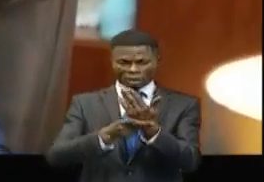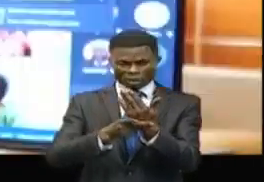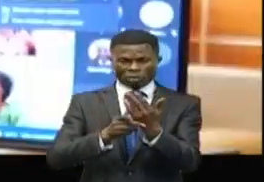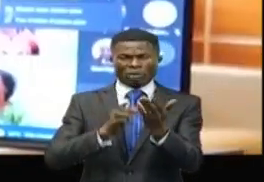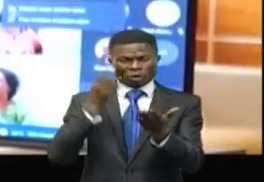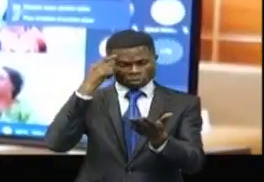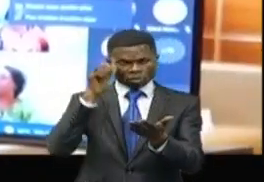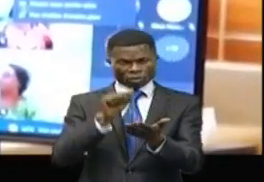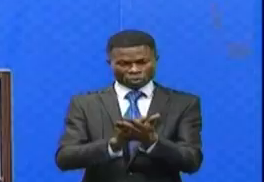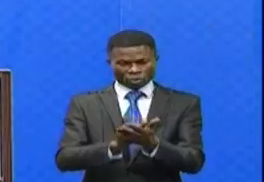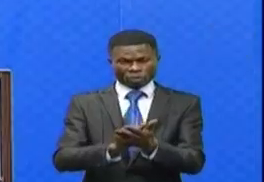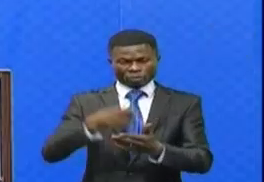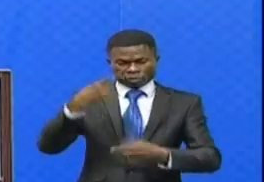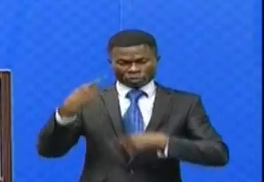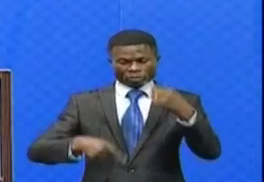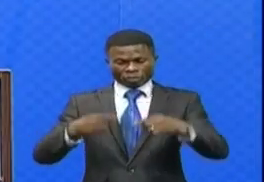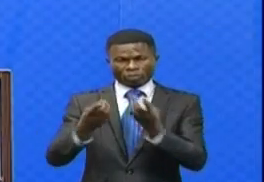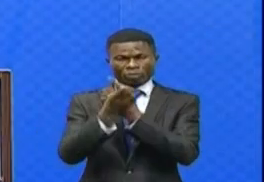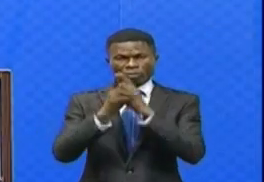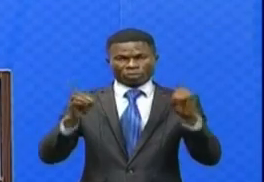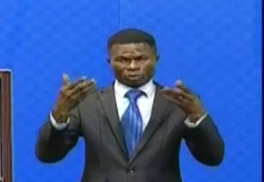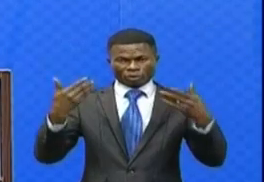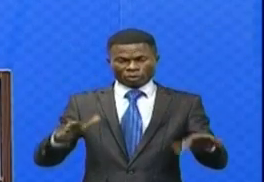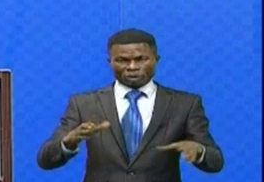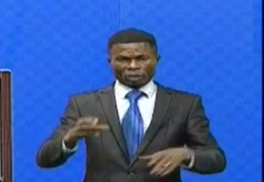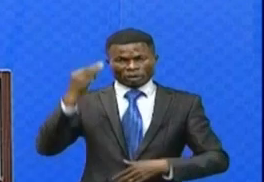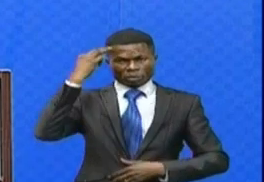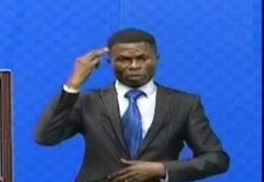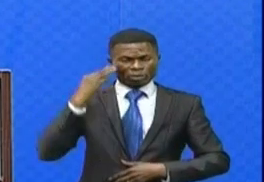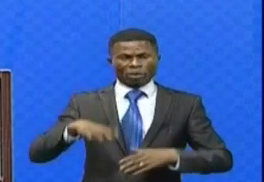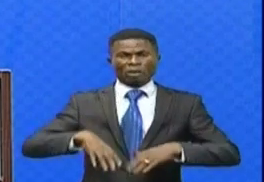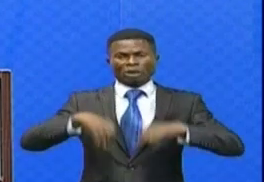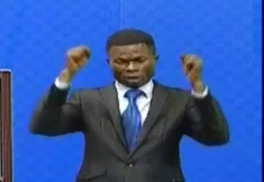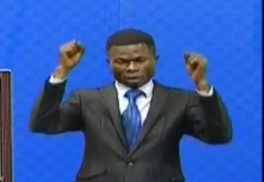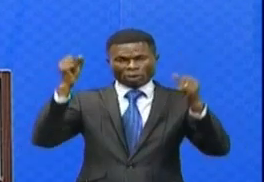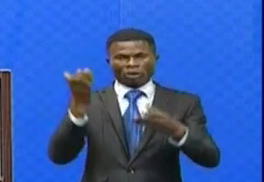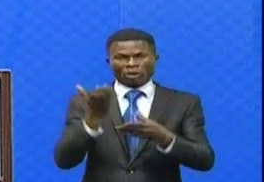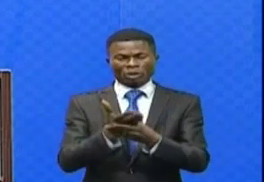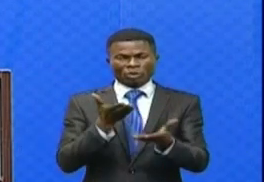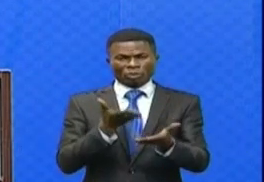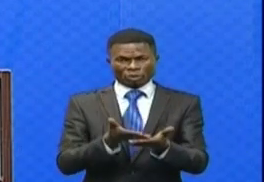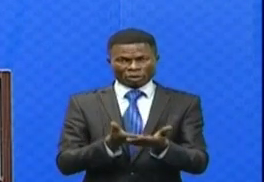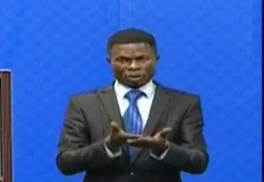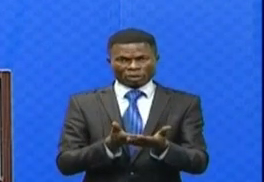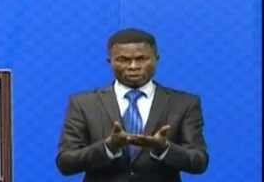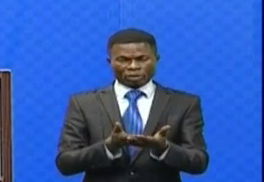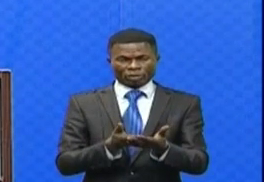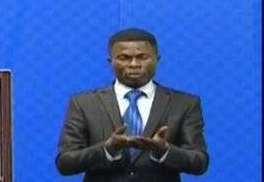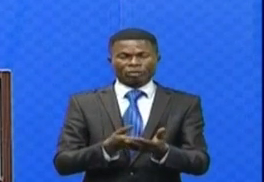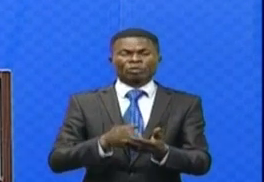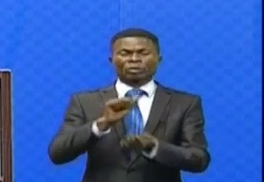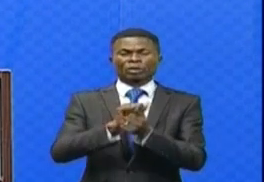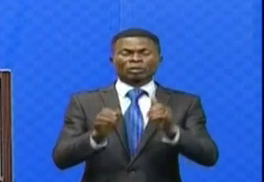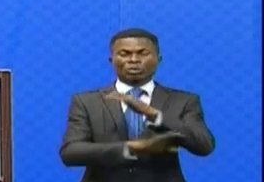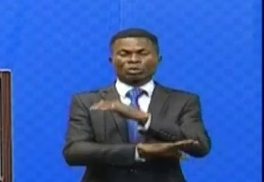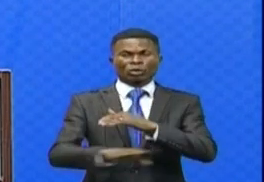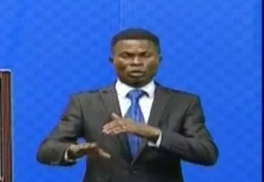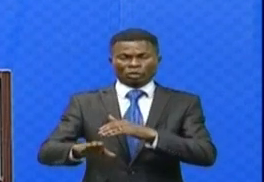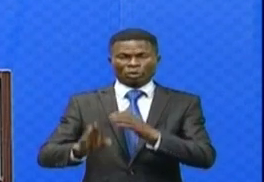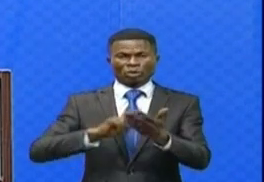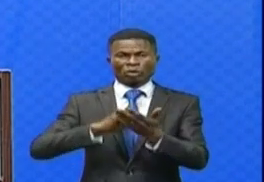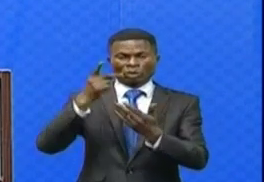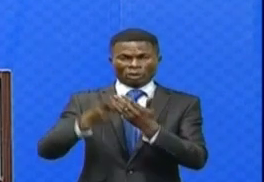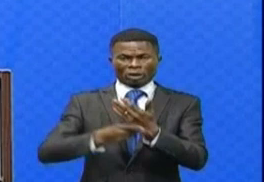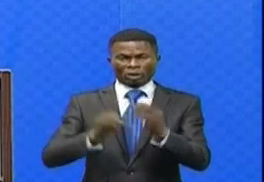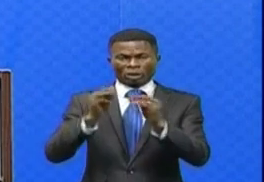après débats et délibérations le conseil a adopté ces dossiers dernier point inscrit à l'ordre du jour du